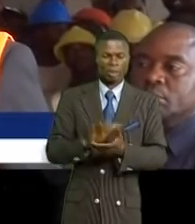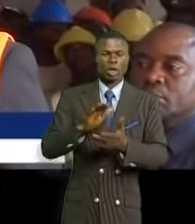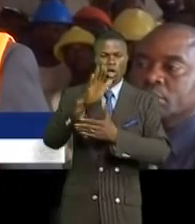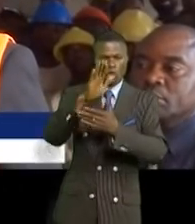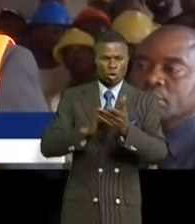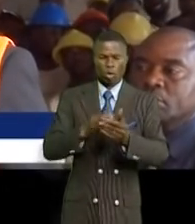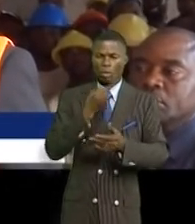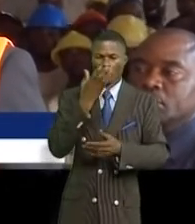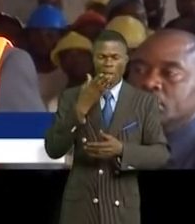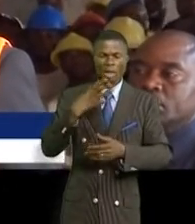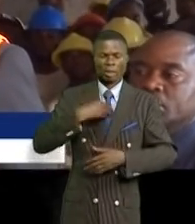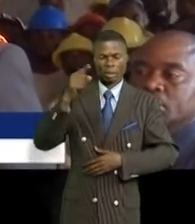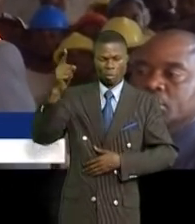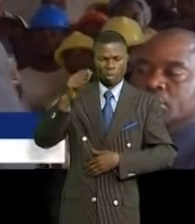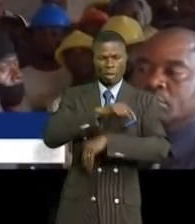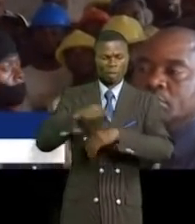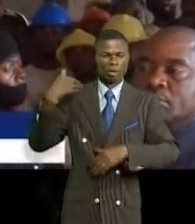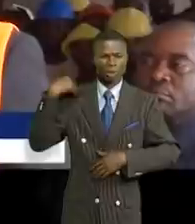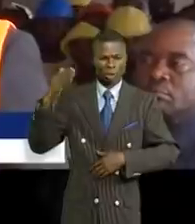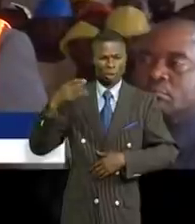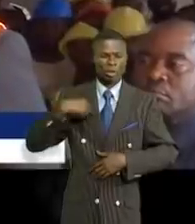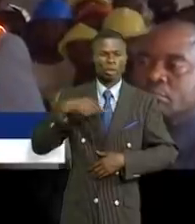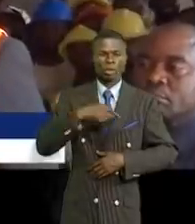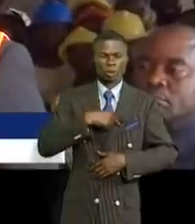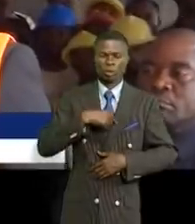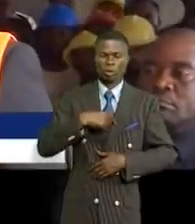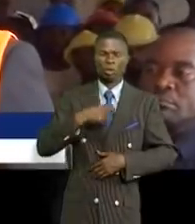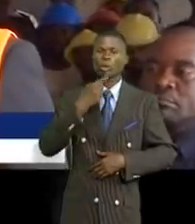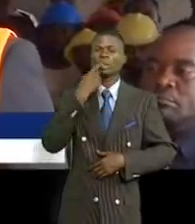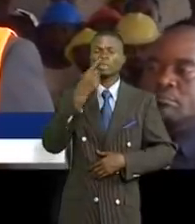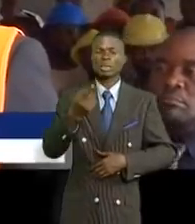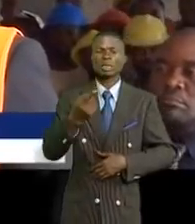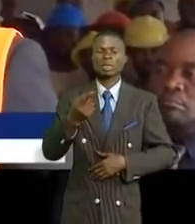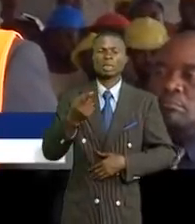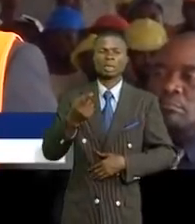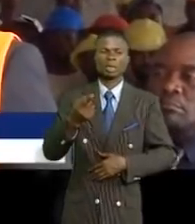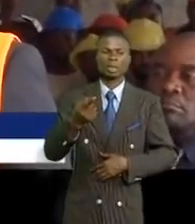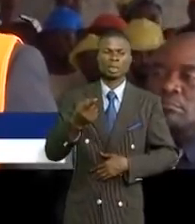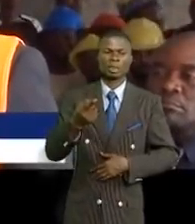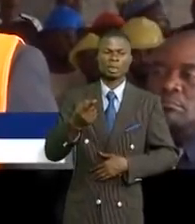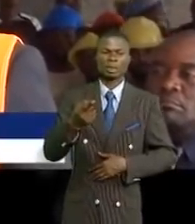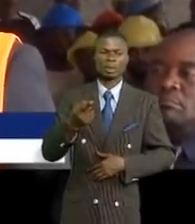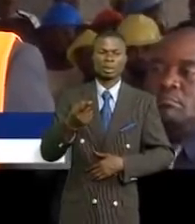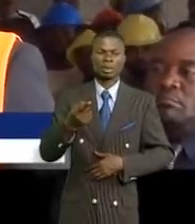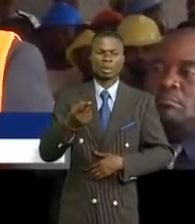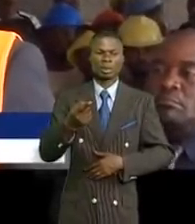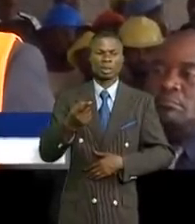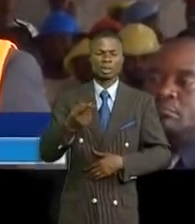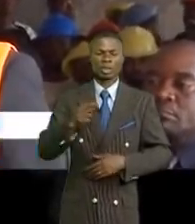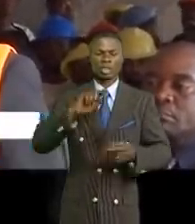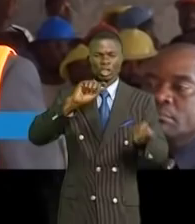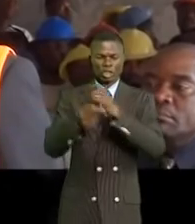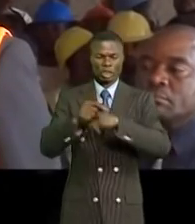administration publique nous ne pouvons pas prétendre à rajeunir l'administration